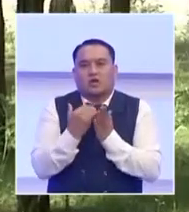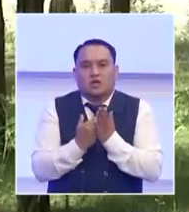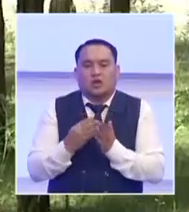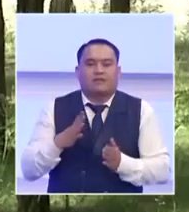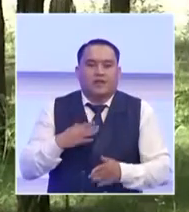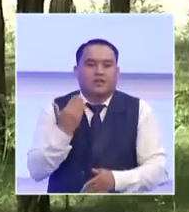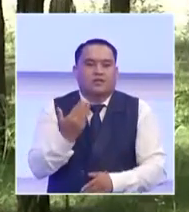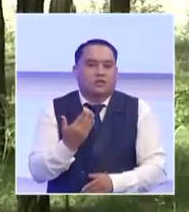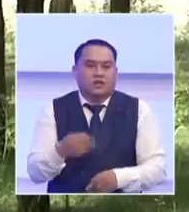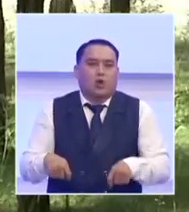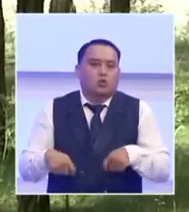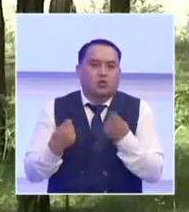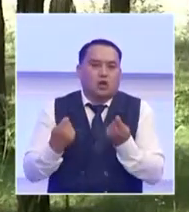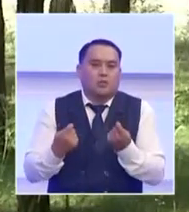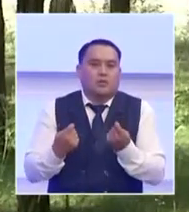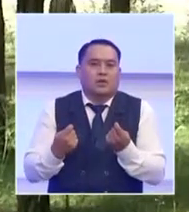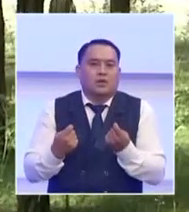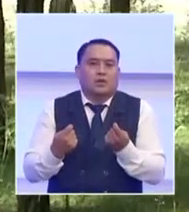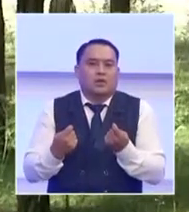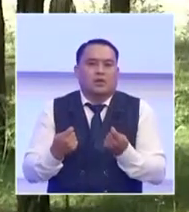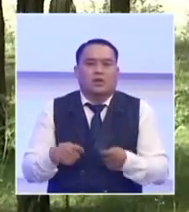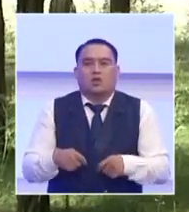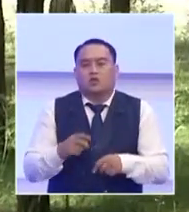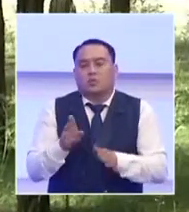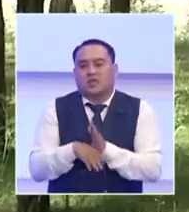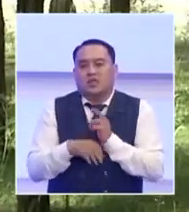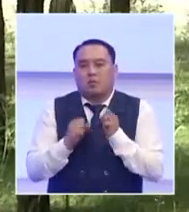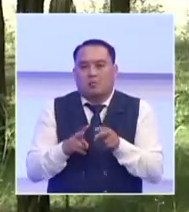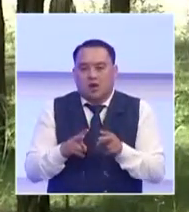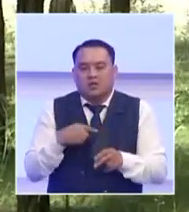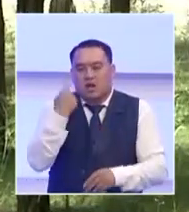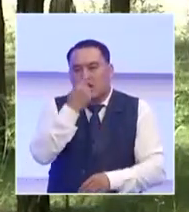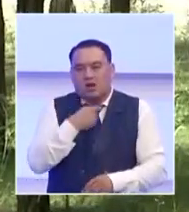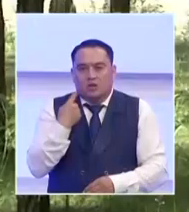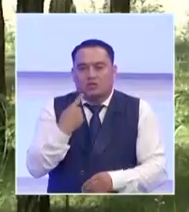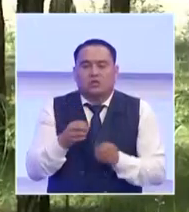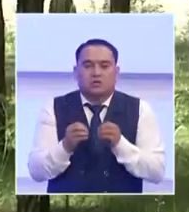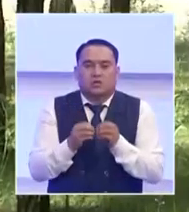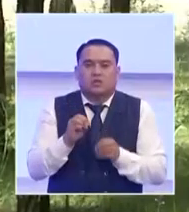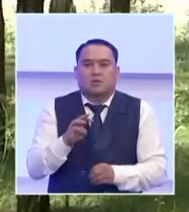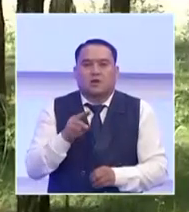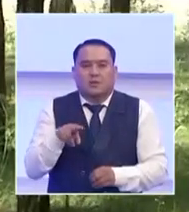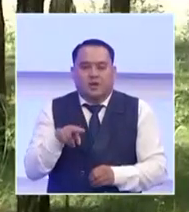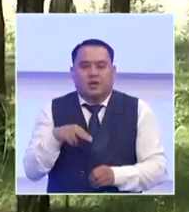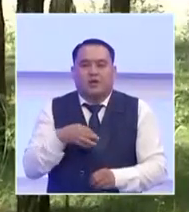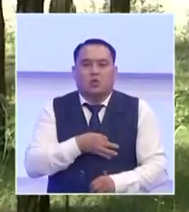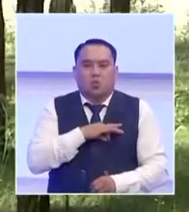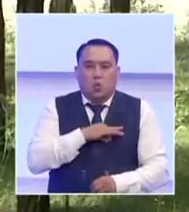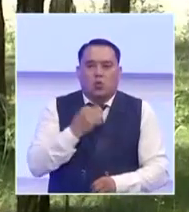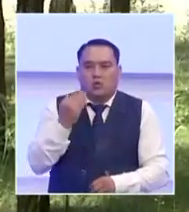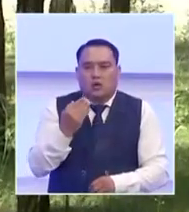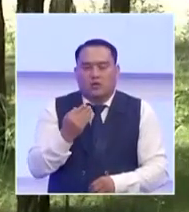предусматривается за нарушение правил пожарной безопасности на физических ли здесь мрп на должностных